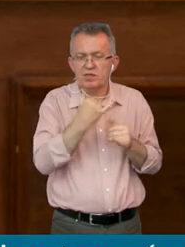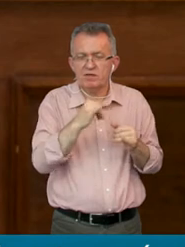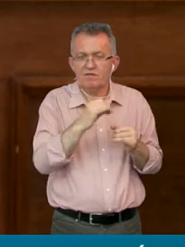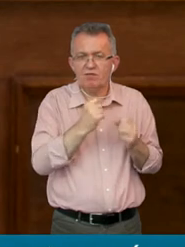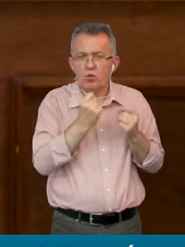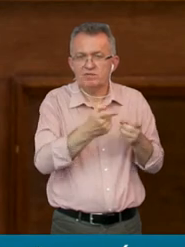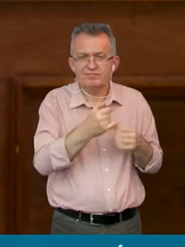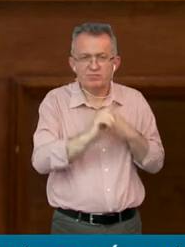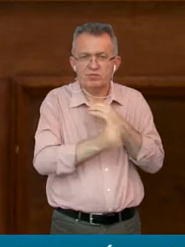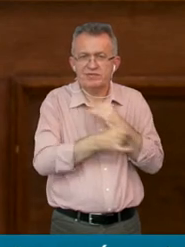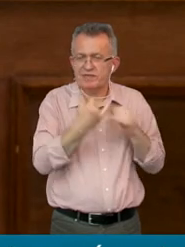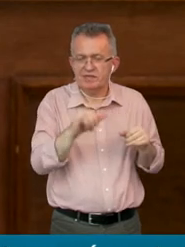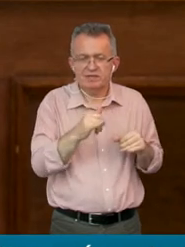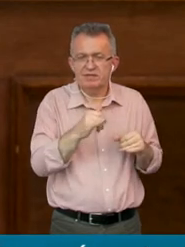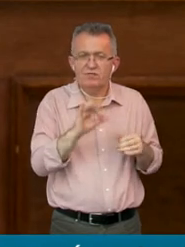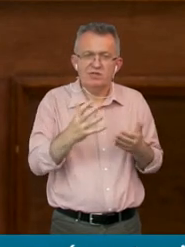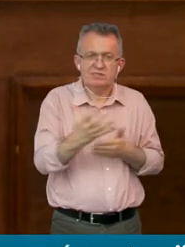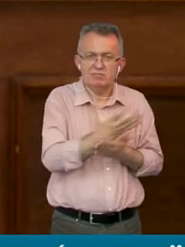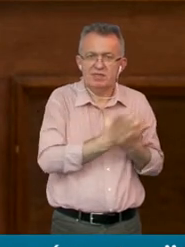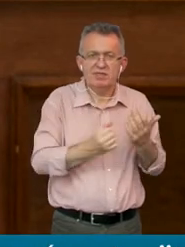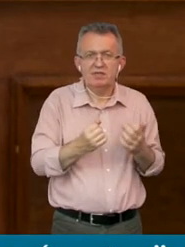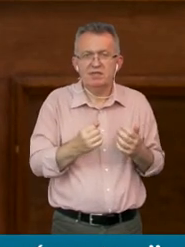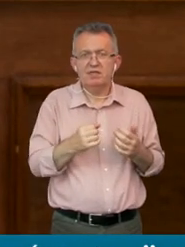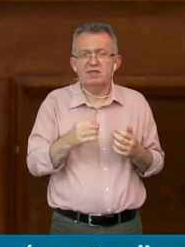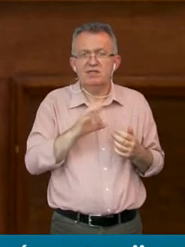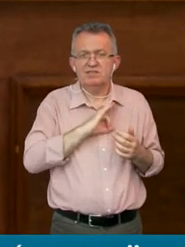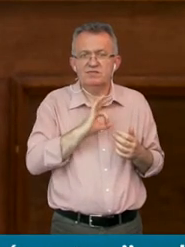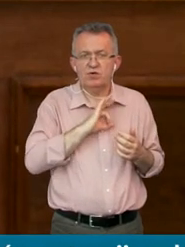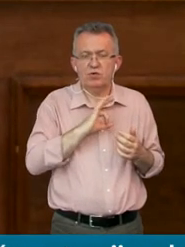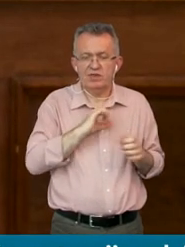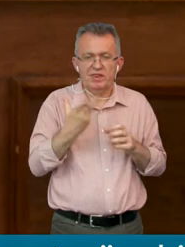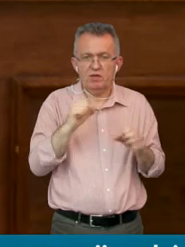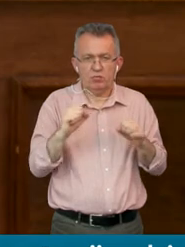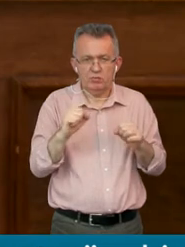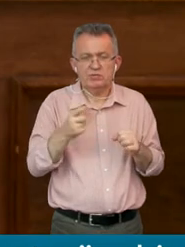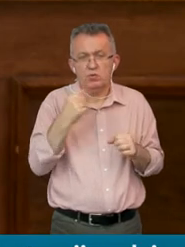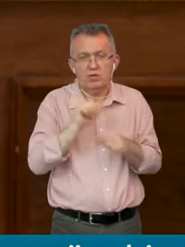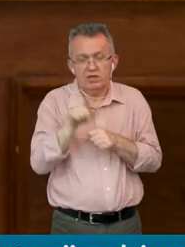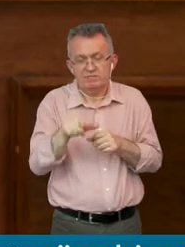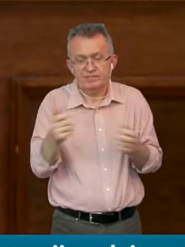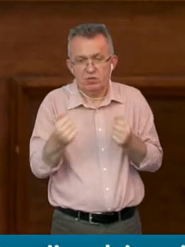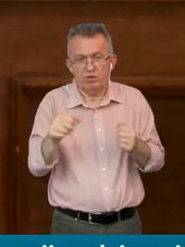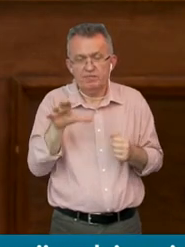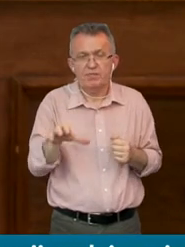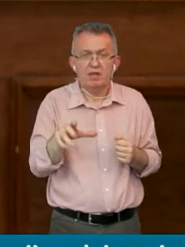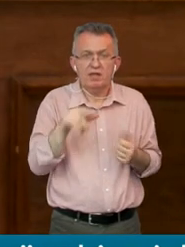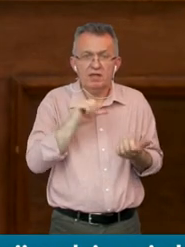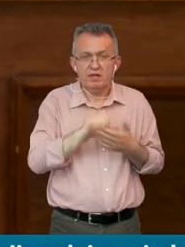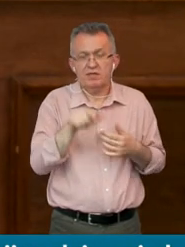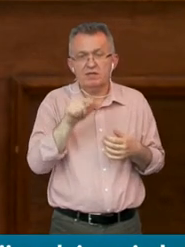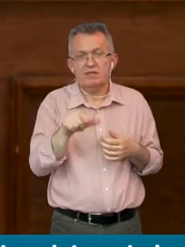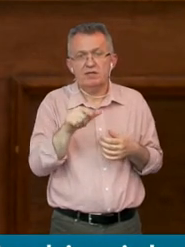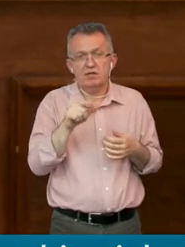wyrzucają odpady, a właściwie zbierają w pobliżu swoich nieruchomości, w których funkcjonują. No i powinny